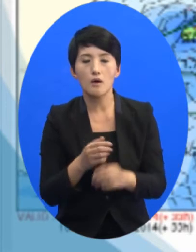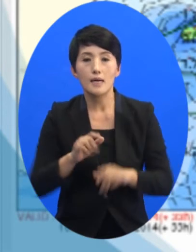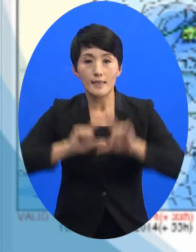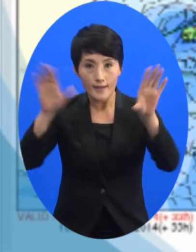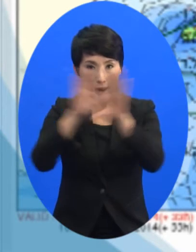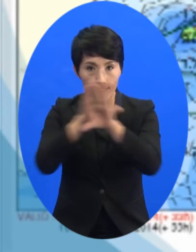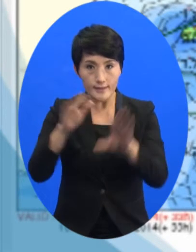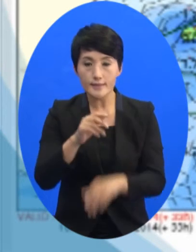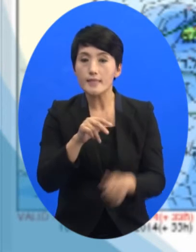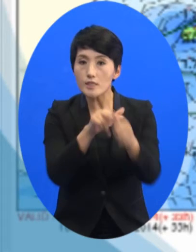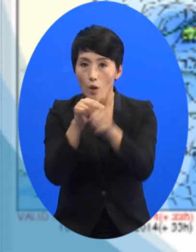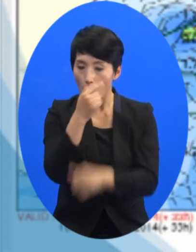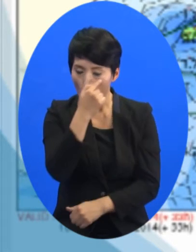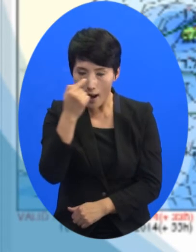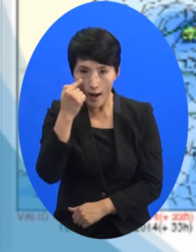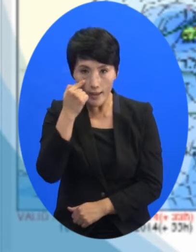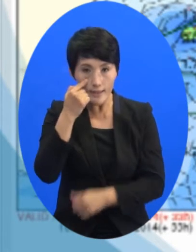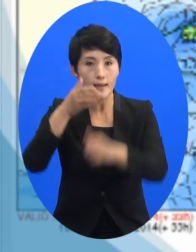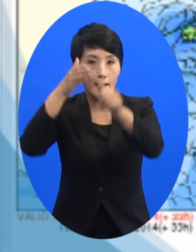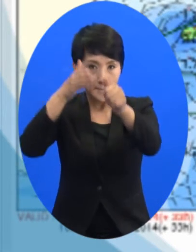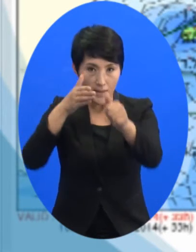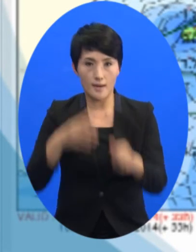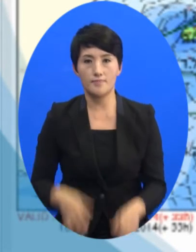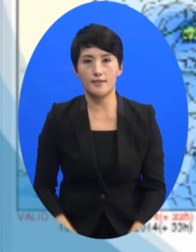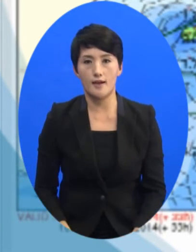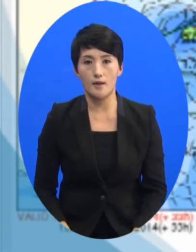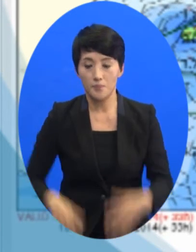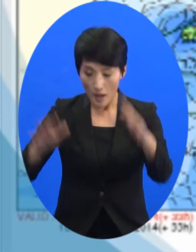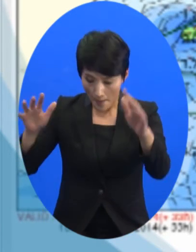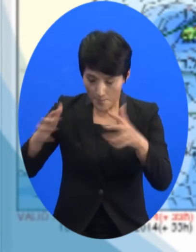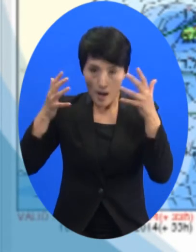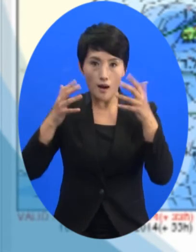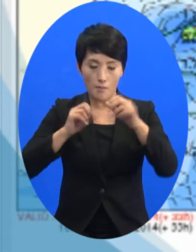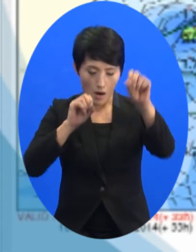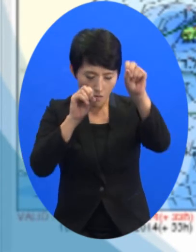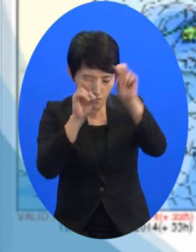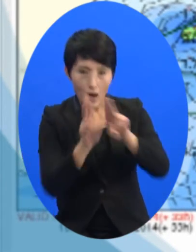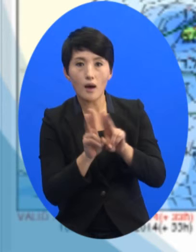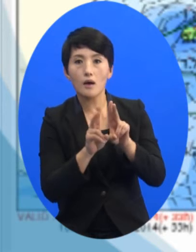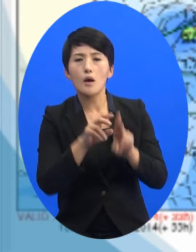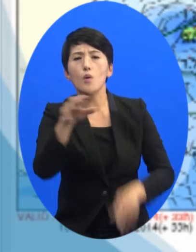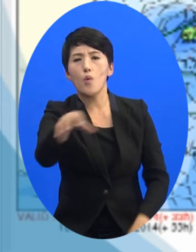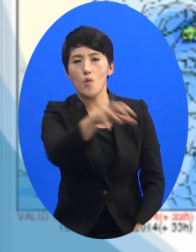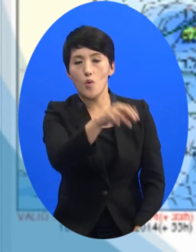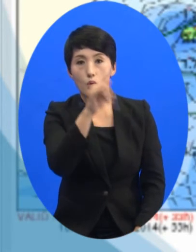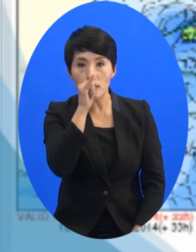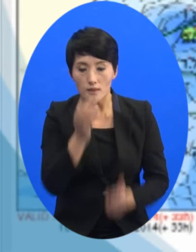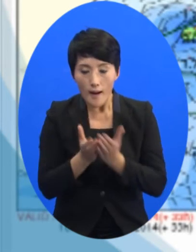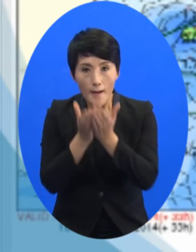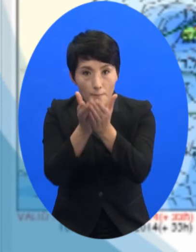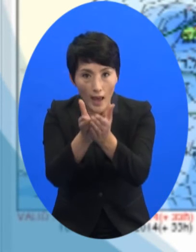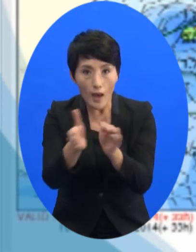발표되는 기상정보에 유의하시기 바랍니다. 또한 돌풍과 함께 천둥, 번개가 치는 곳이 있겠으니